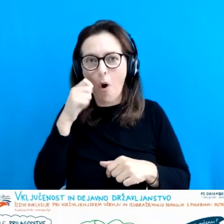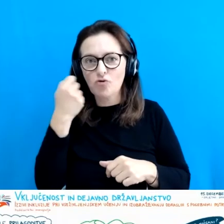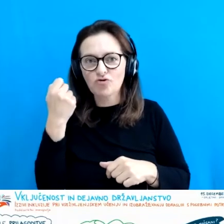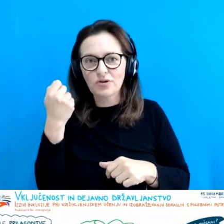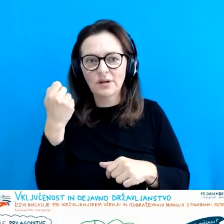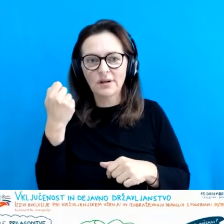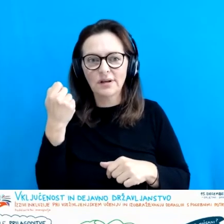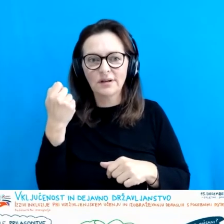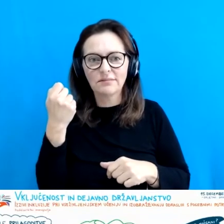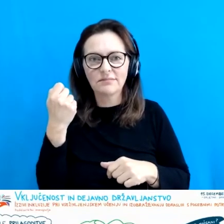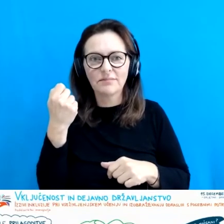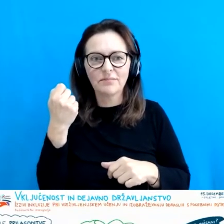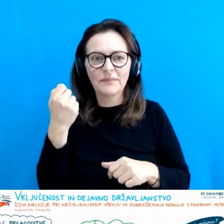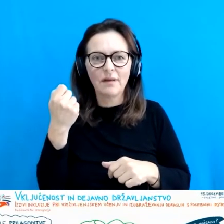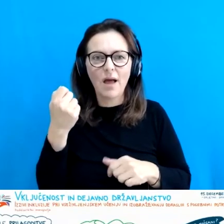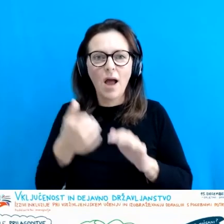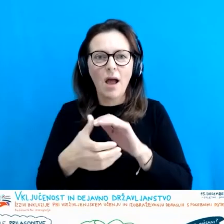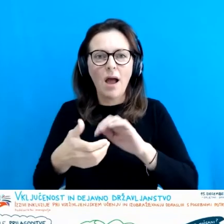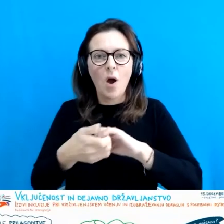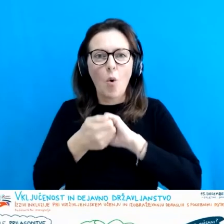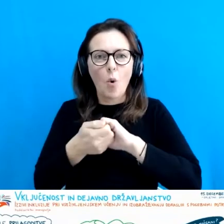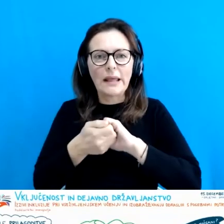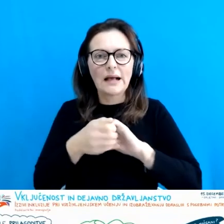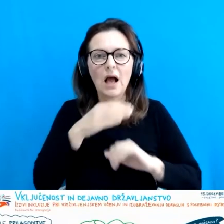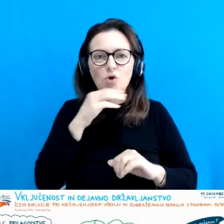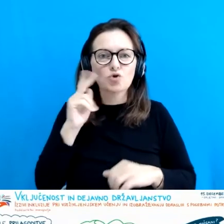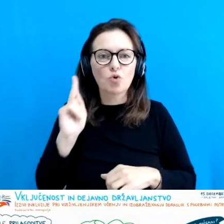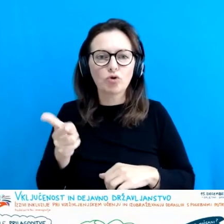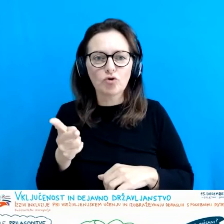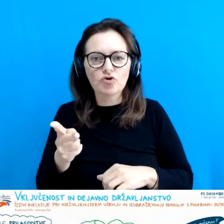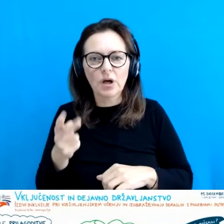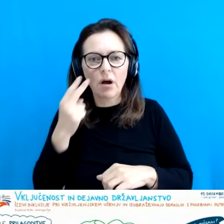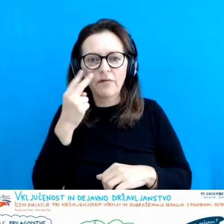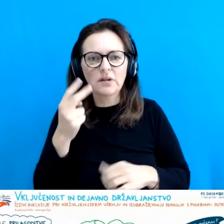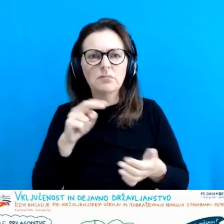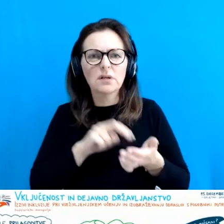kolega Svotošek, zdaj pa vidim, da se je še nekdo prijavil.